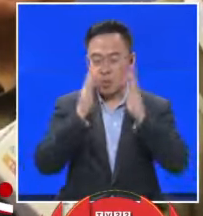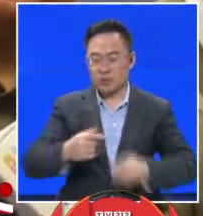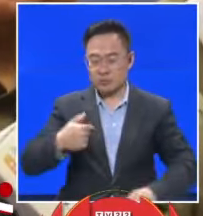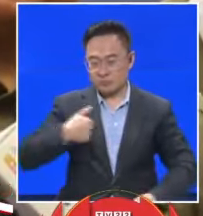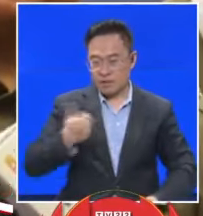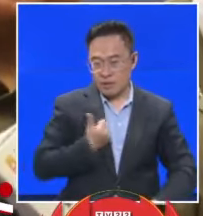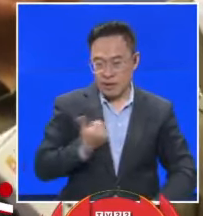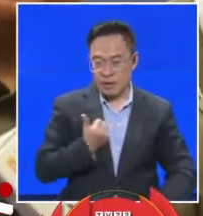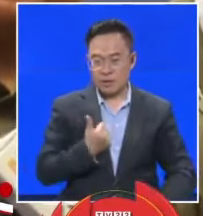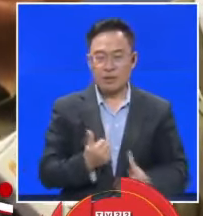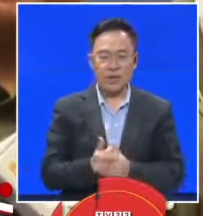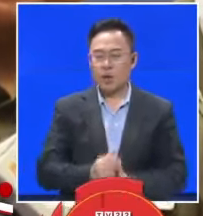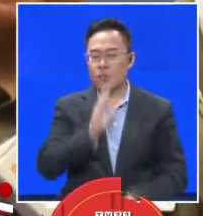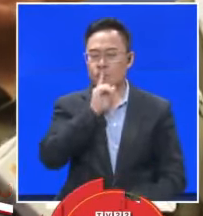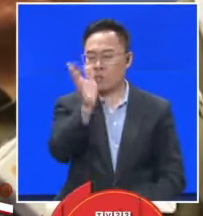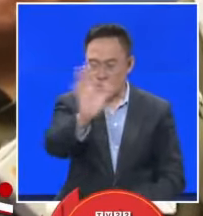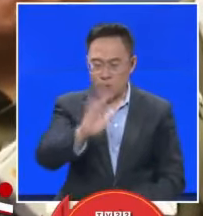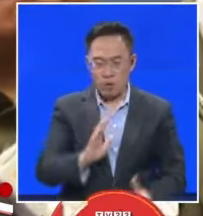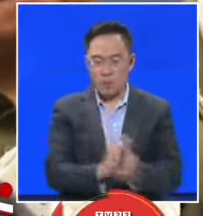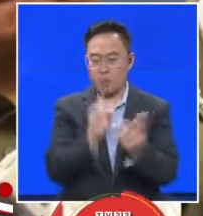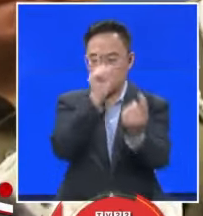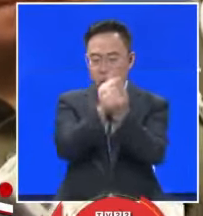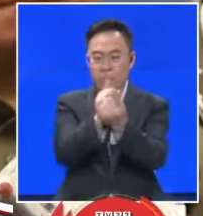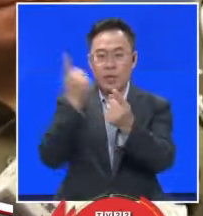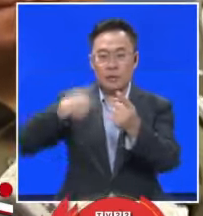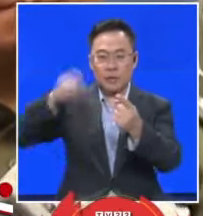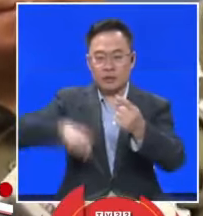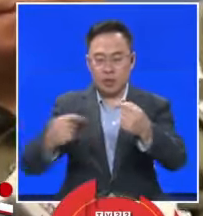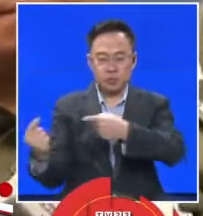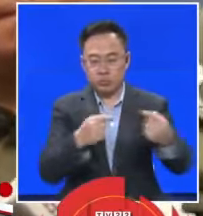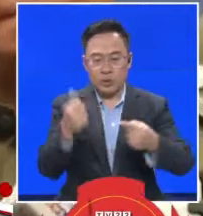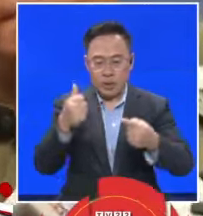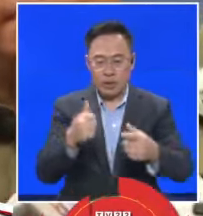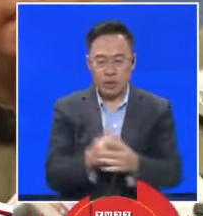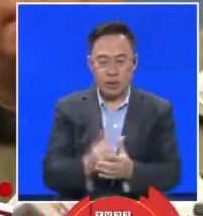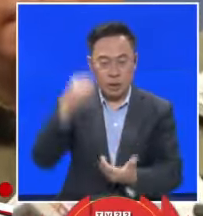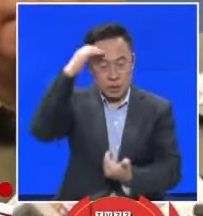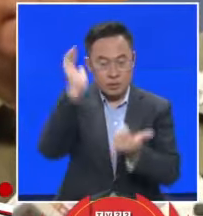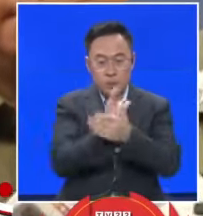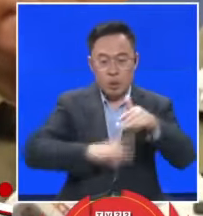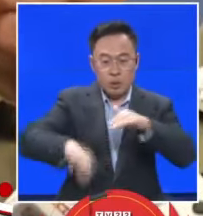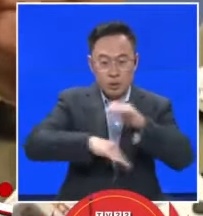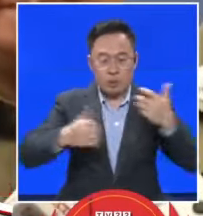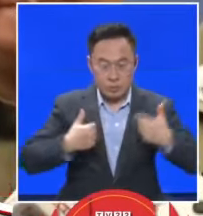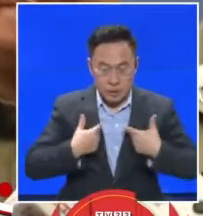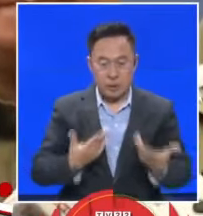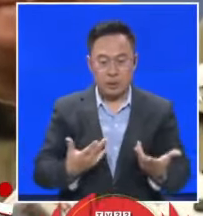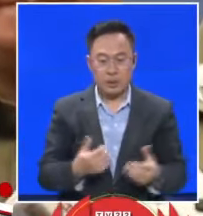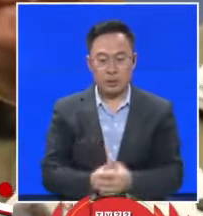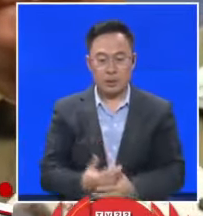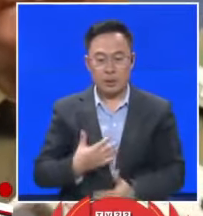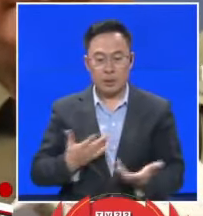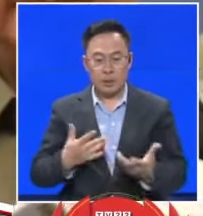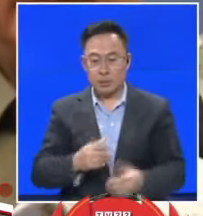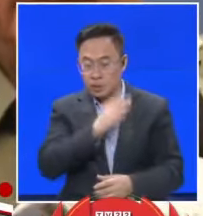แต่นี่มันต่อโต้กันไม่เอานะองค์กรเสียหายพนักงานสอบสวนมีข้อมูลก็ข้อมูลยังไม่ต้องมาโชว์พี่โจ๊ก